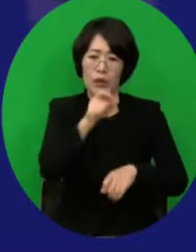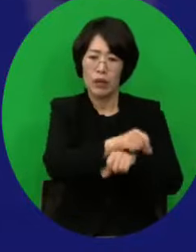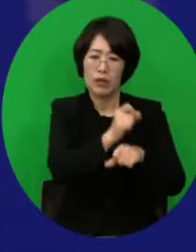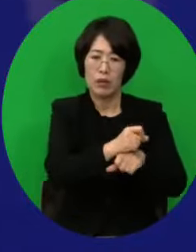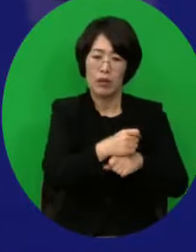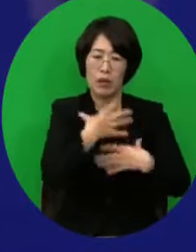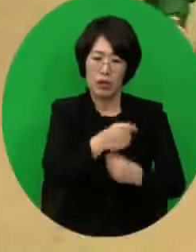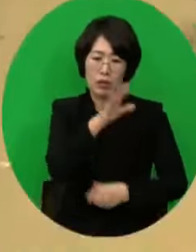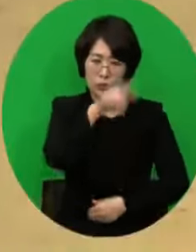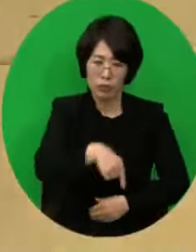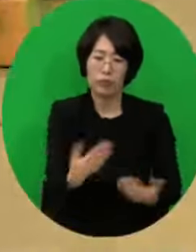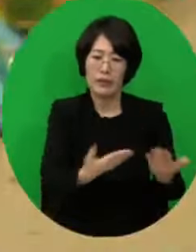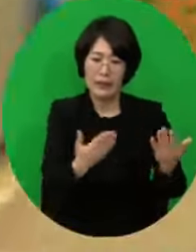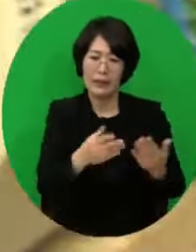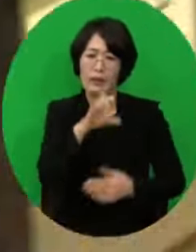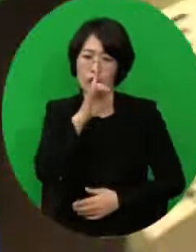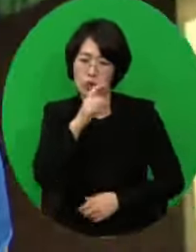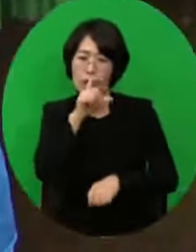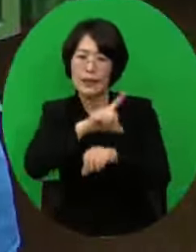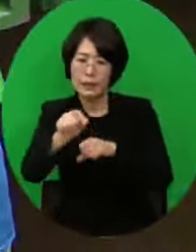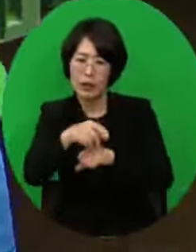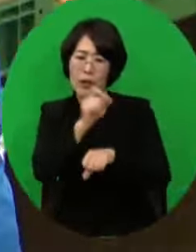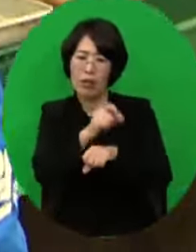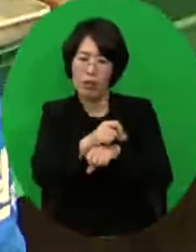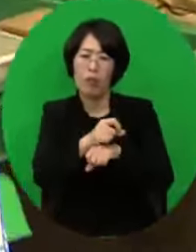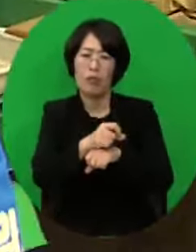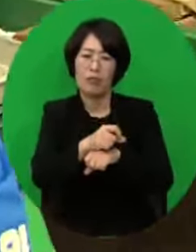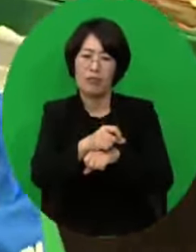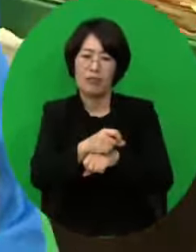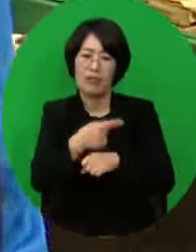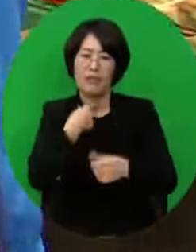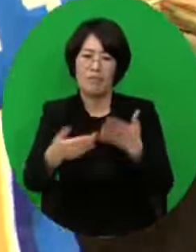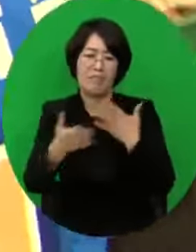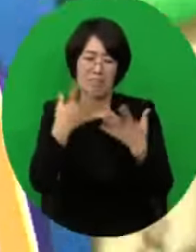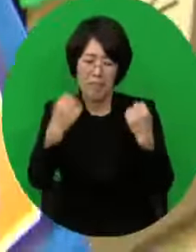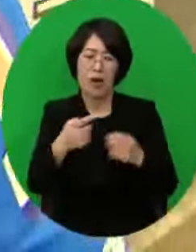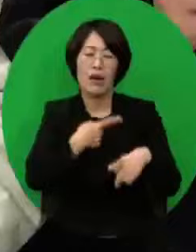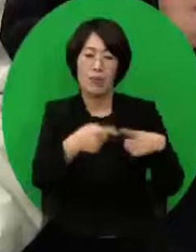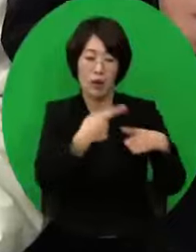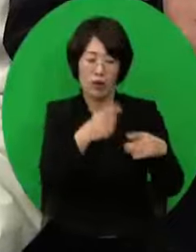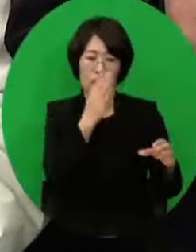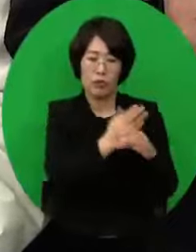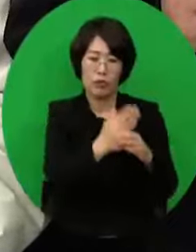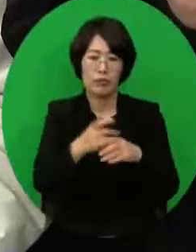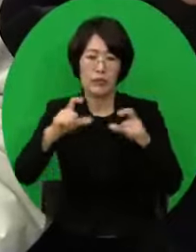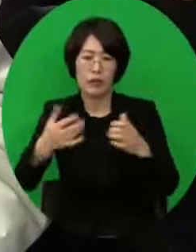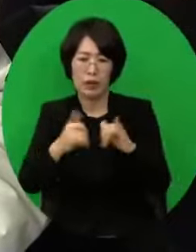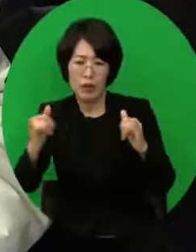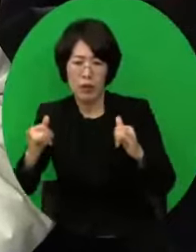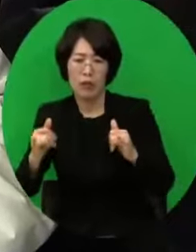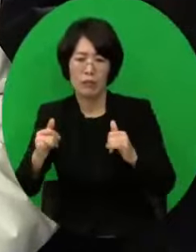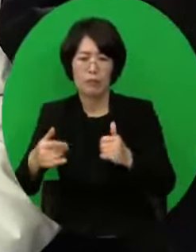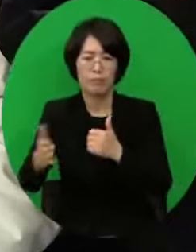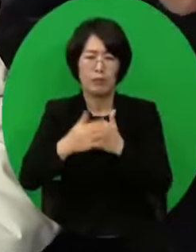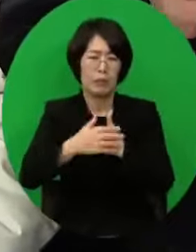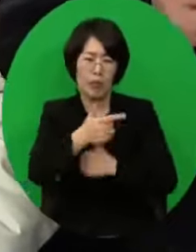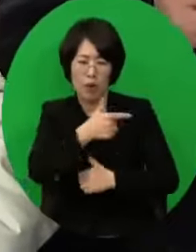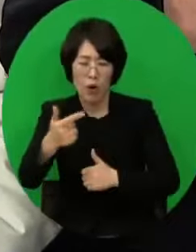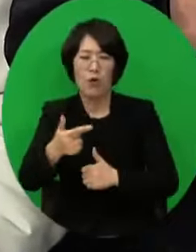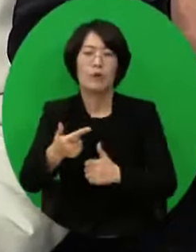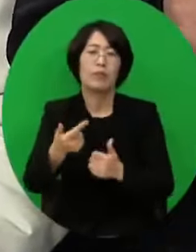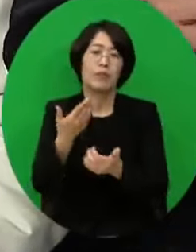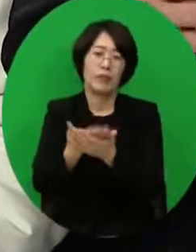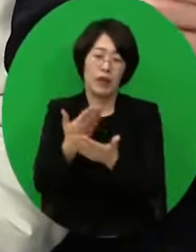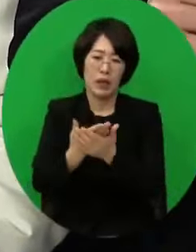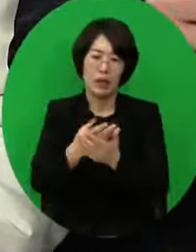근무해 지방행정과 중앙행정에 대한 견해가 높다는 평가를 받고 있습니다. 지역민들의 압도적인 지지를 호소하며